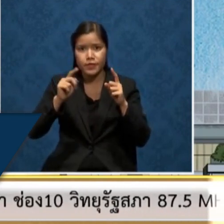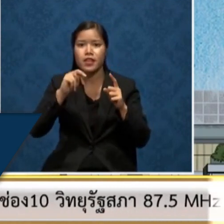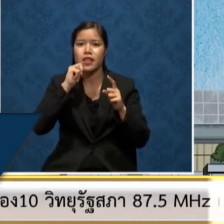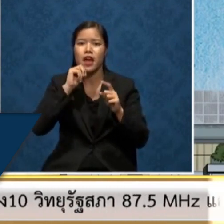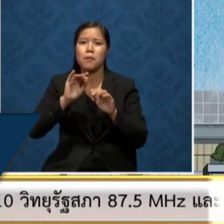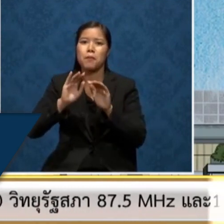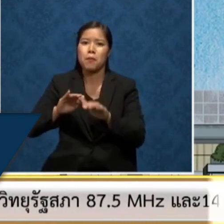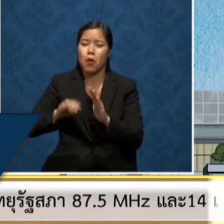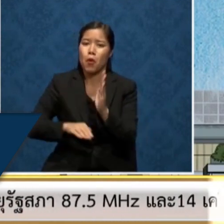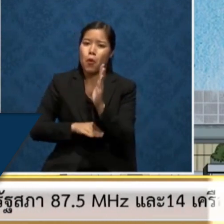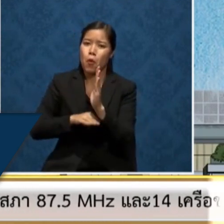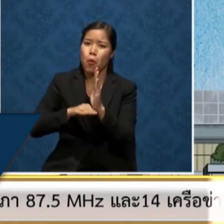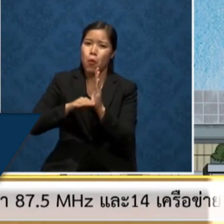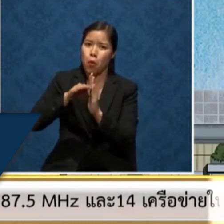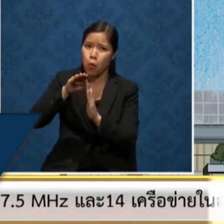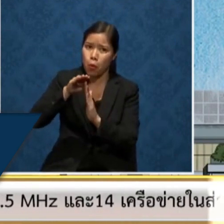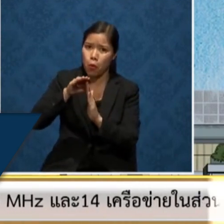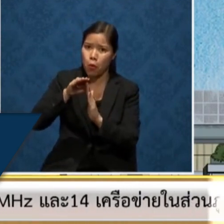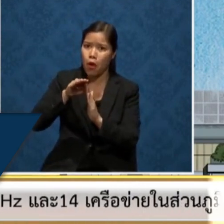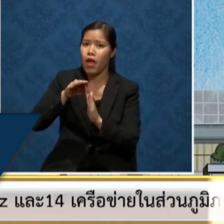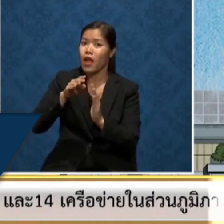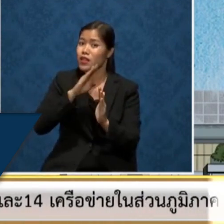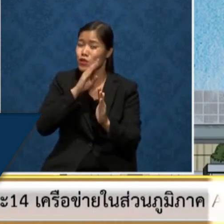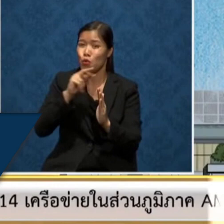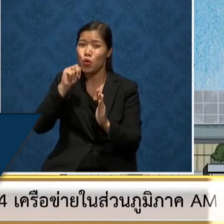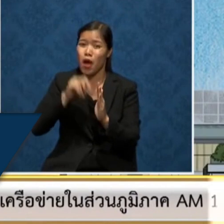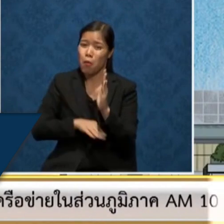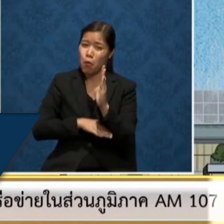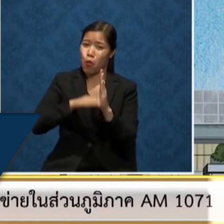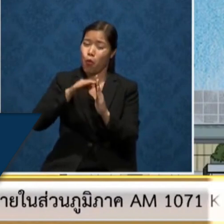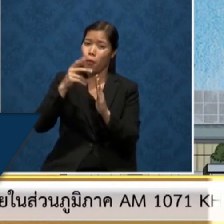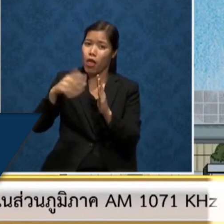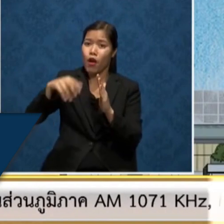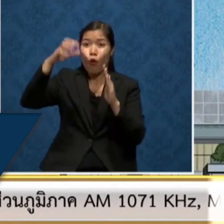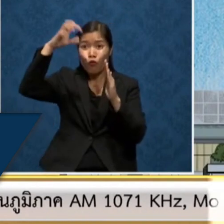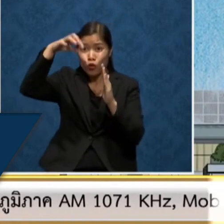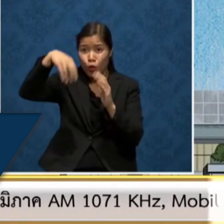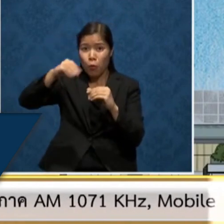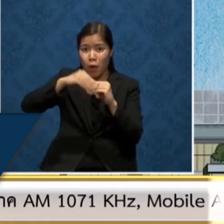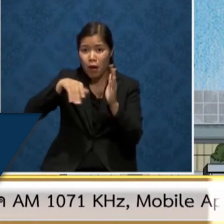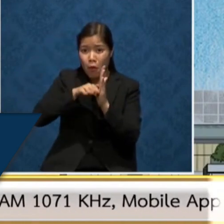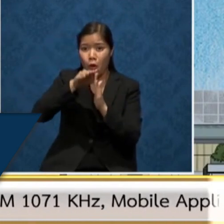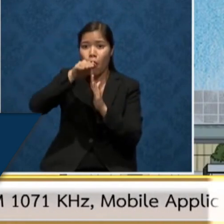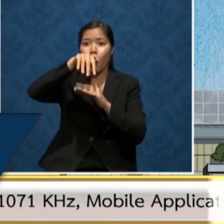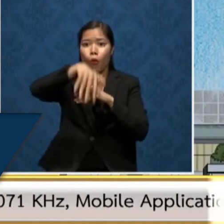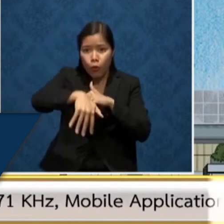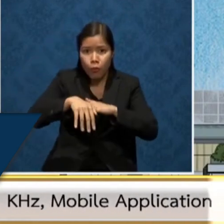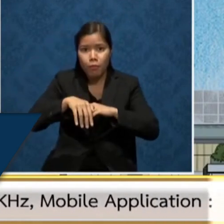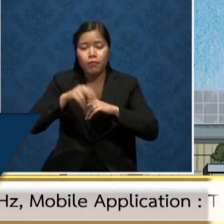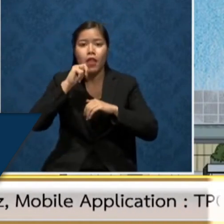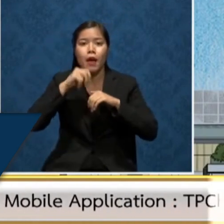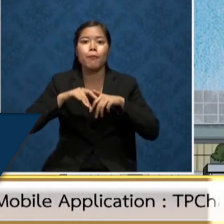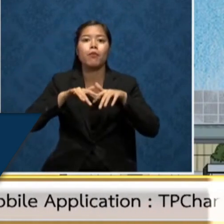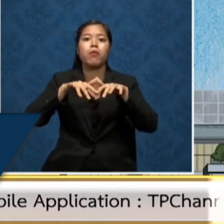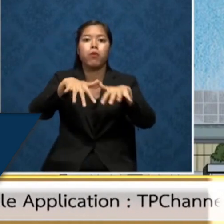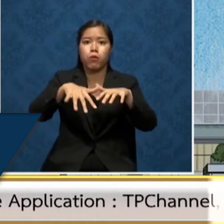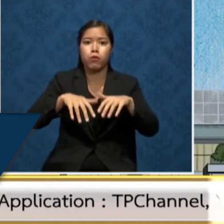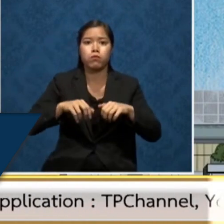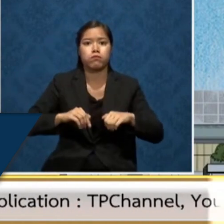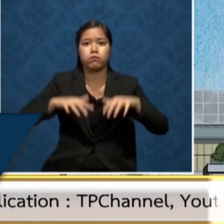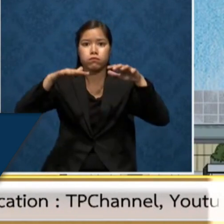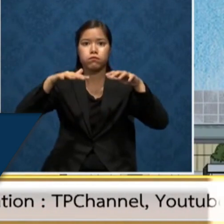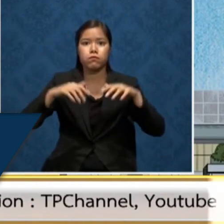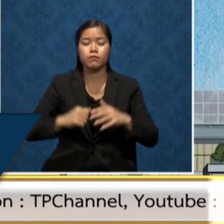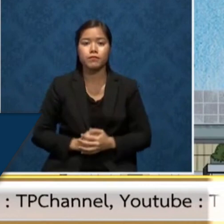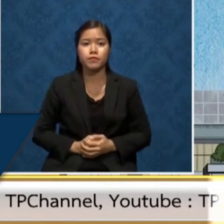ปริมาณมากที่เสี่ยงต่อการเกิดอุทกภัยหากมีฝนตกลงมาอย่างต่อเนื่องท่านประธานครับจากราย